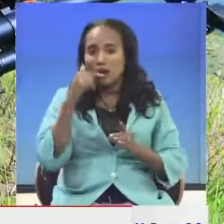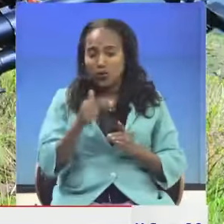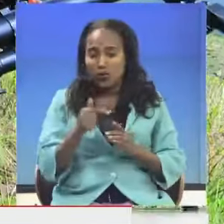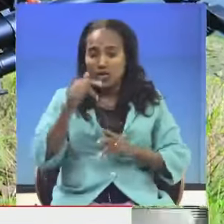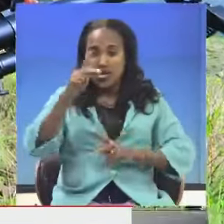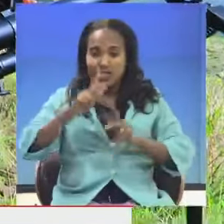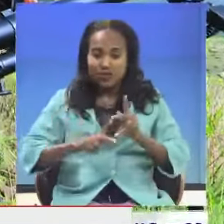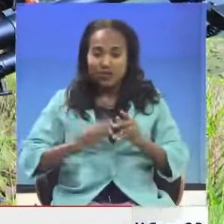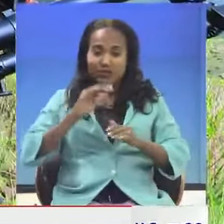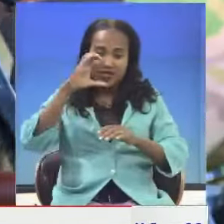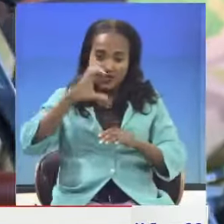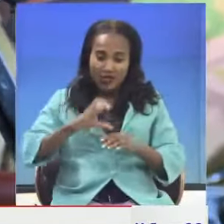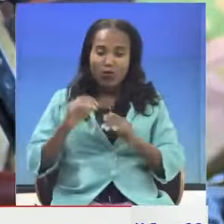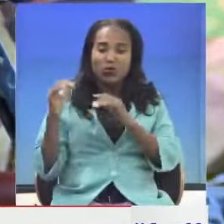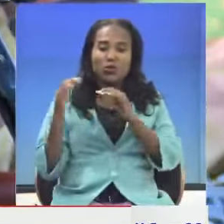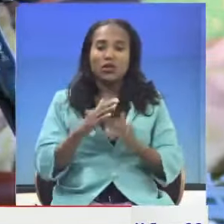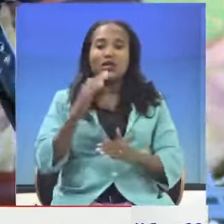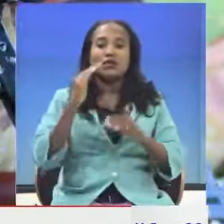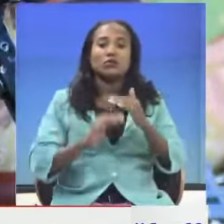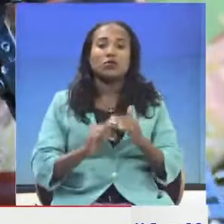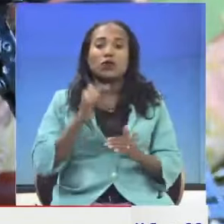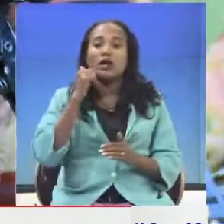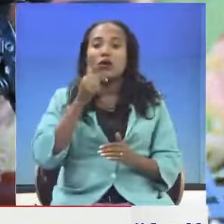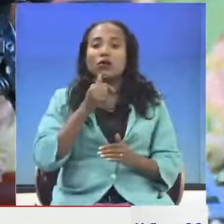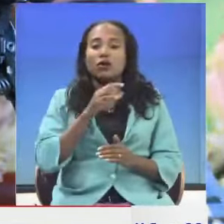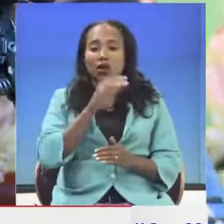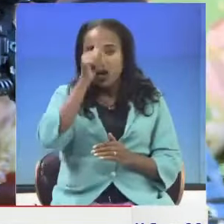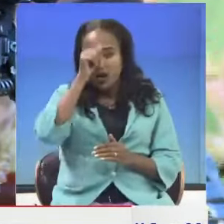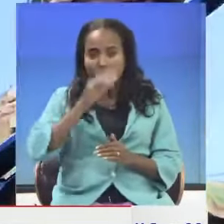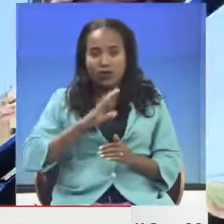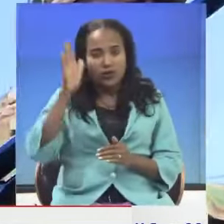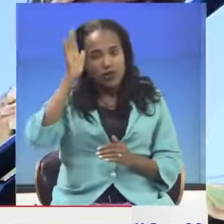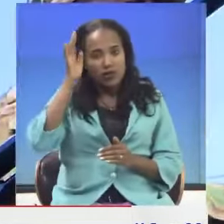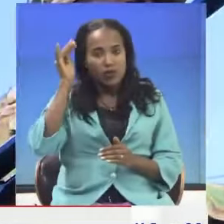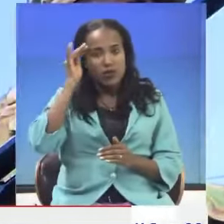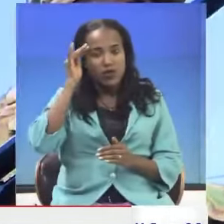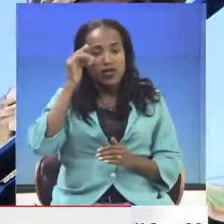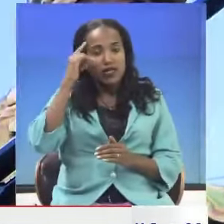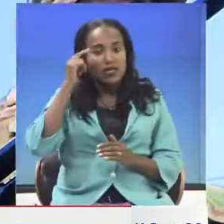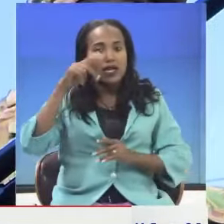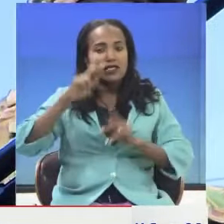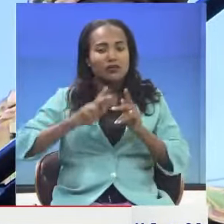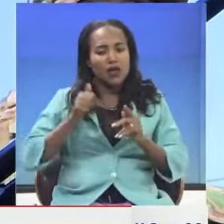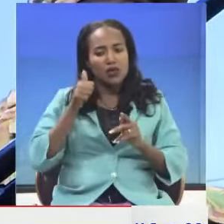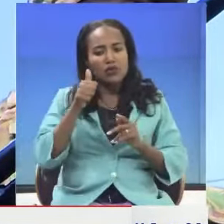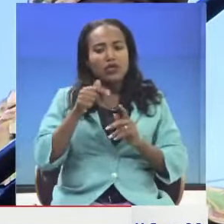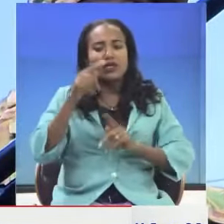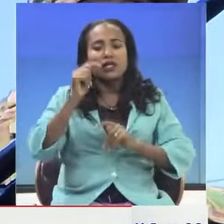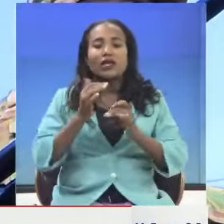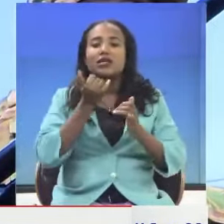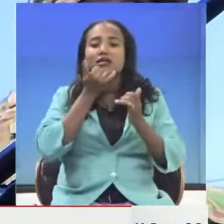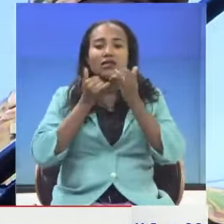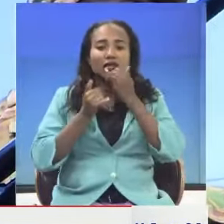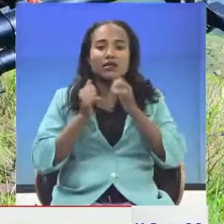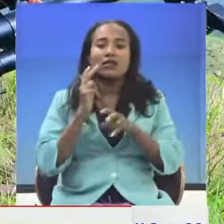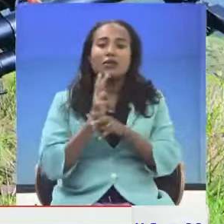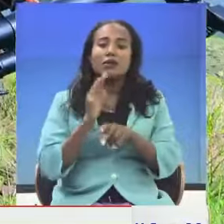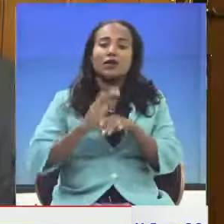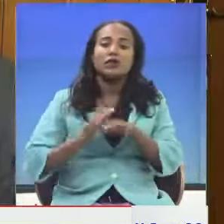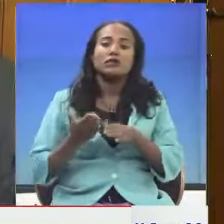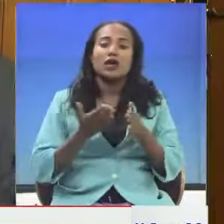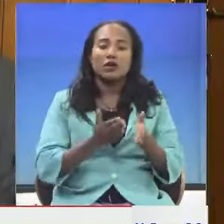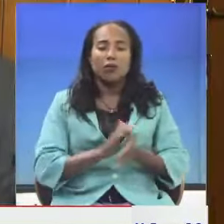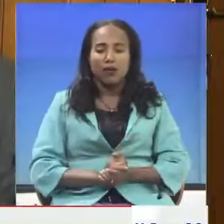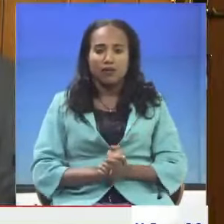እያሉ ህዝቡን በግዴታ ወደ ጦርነት እየማገዱት ይገኛሉ ያሉት አቶ ግዛቸው ሙሉነ የትግራይ ህዝብ ራሱን ከታሪካዊ ስህተት እንዲጠብቅም